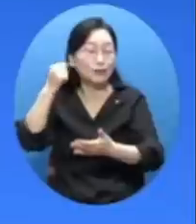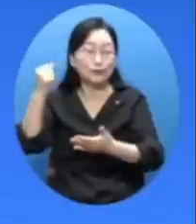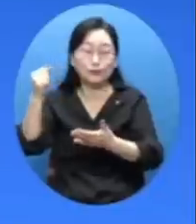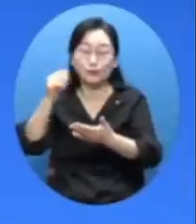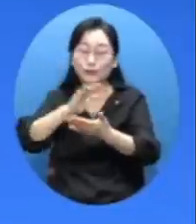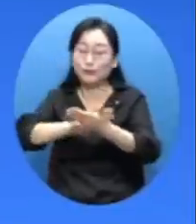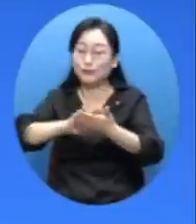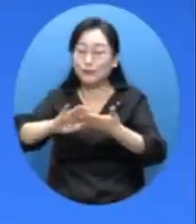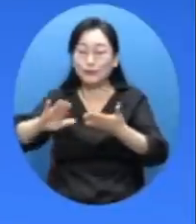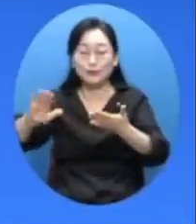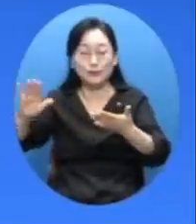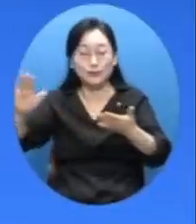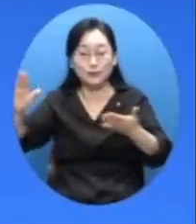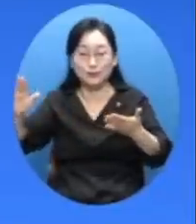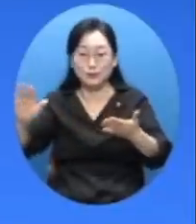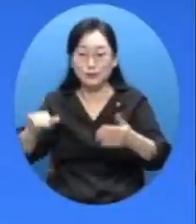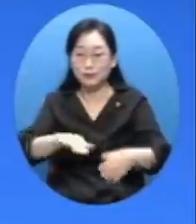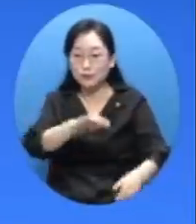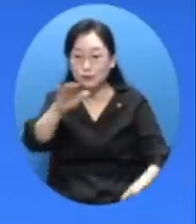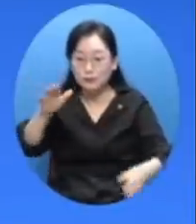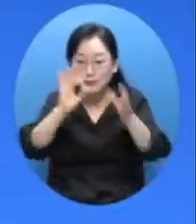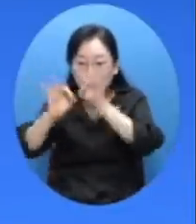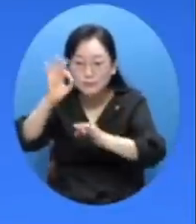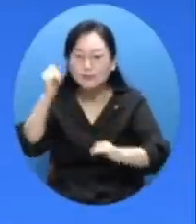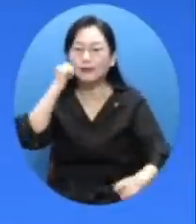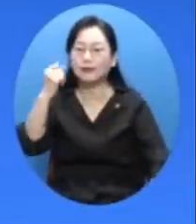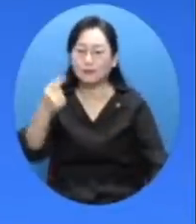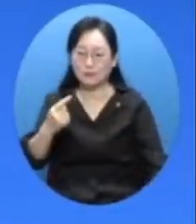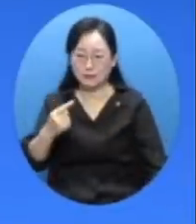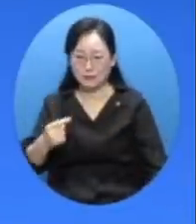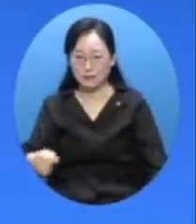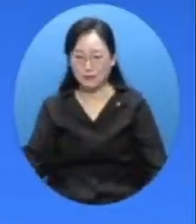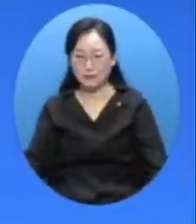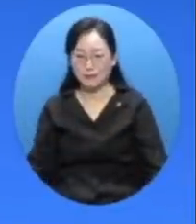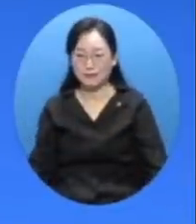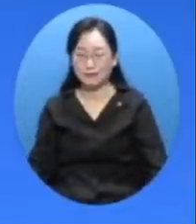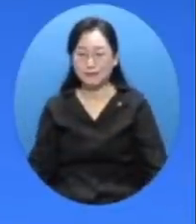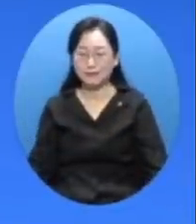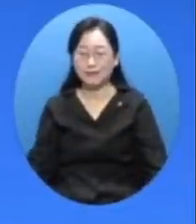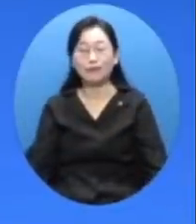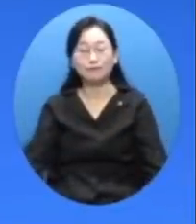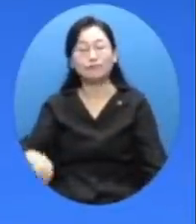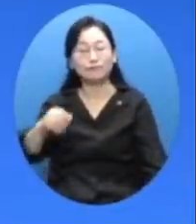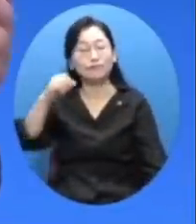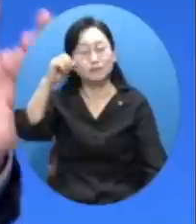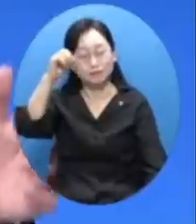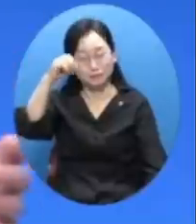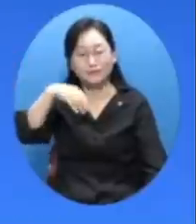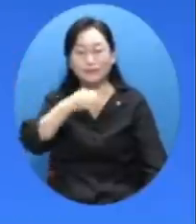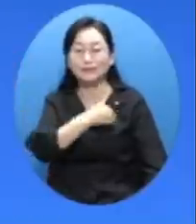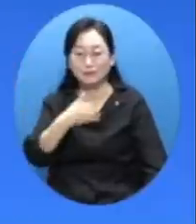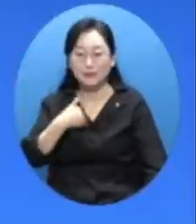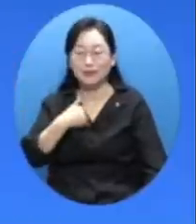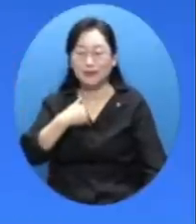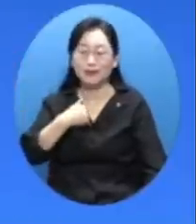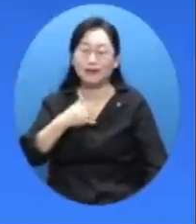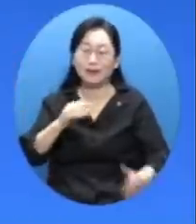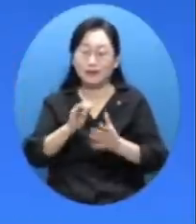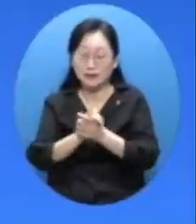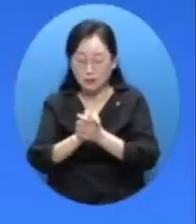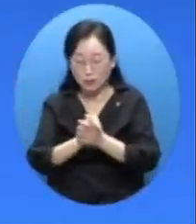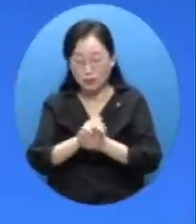되면 그때 우리가 실수하게 되는 것입니다. 이제는 이만하면 됐다 하고 옛날처럼 기도도 하지 아니하고